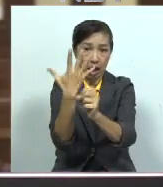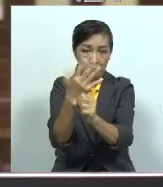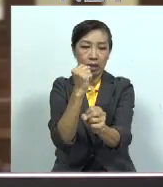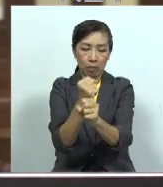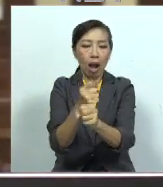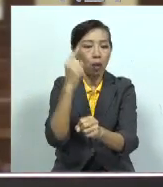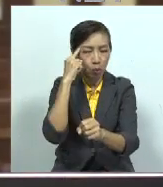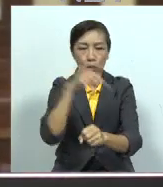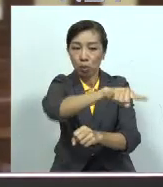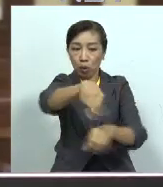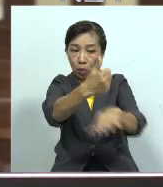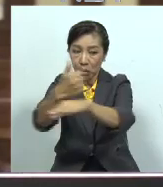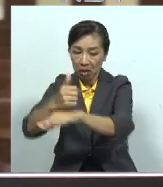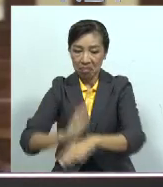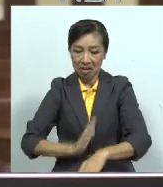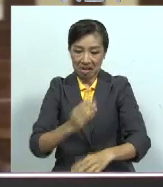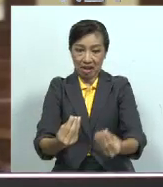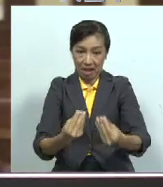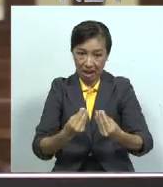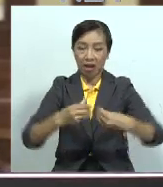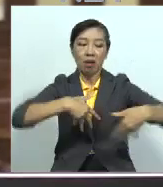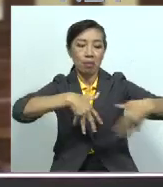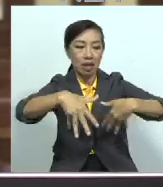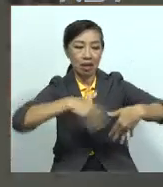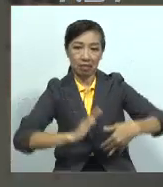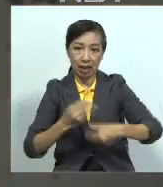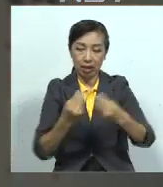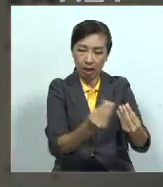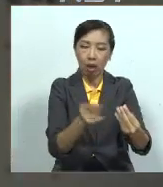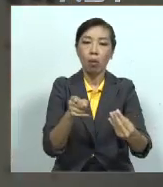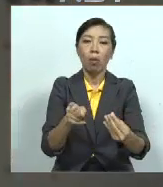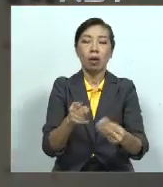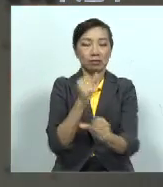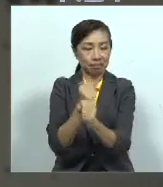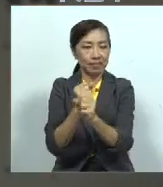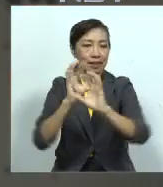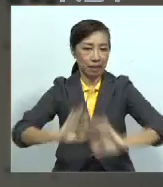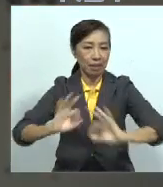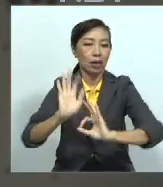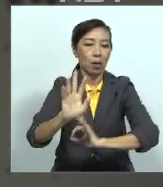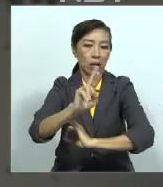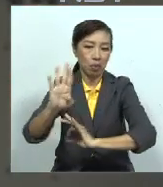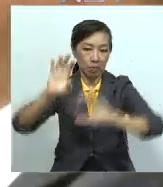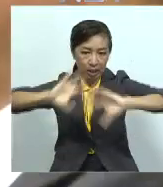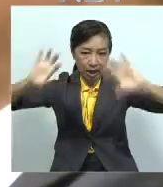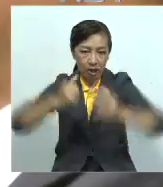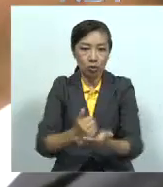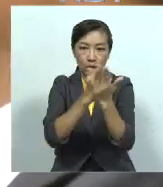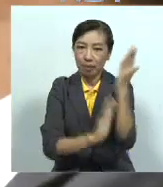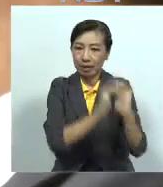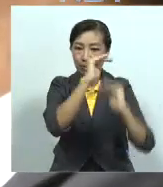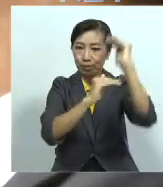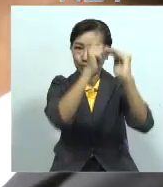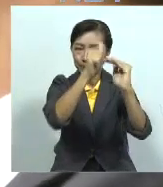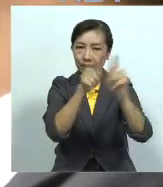ให้เกียรติตนเองและให้เกียรติประชาชนในการทำงานและเป็นกลไกสำคัญในการทำงานของราชการและขับเคลื่อนประเทศตามนโยบ